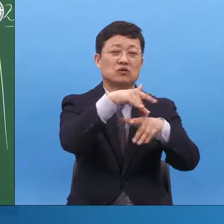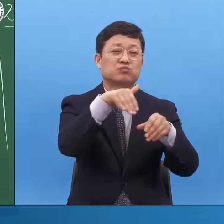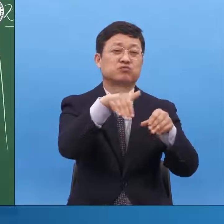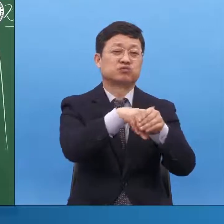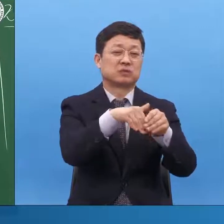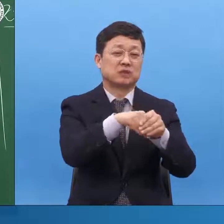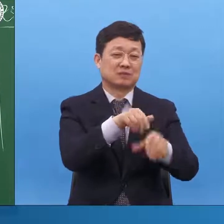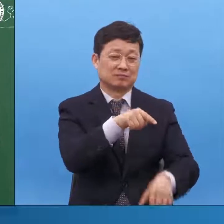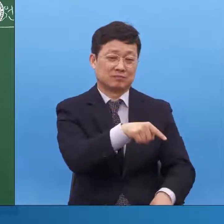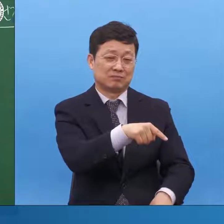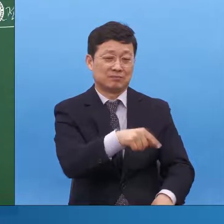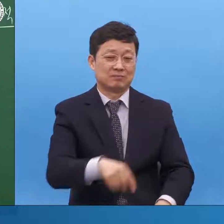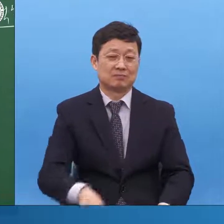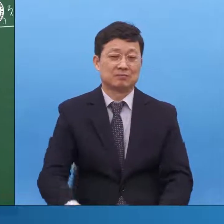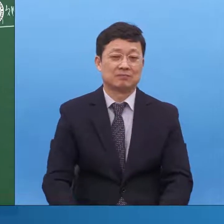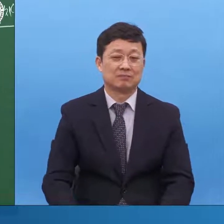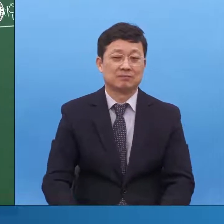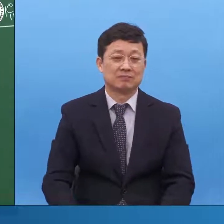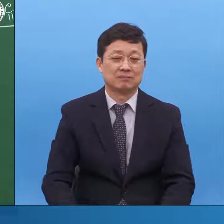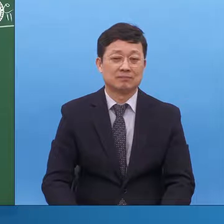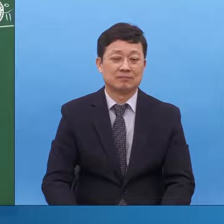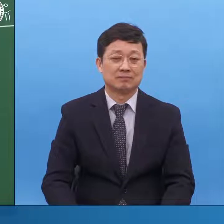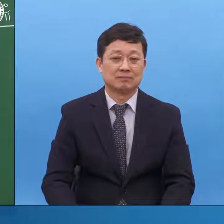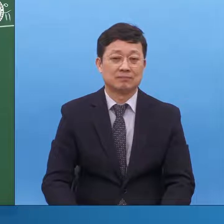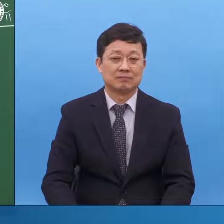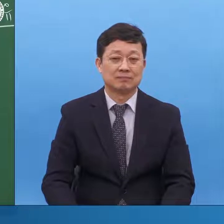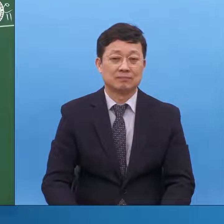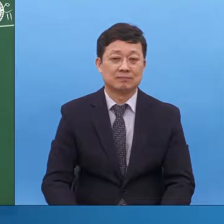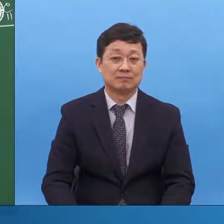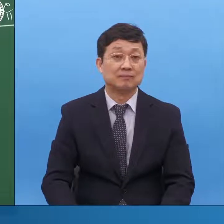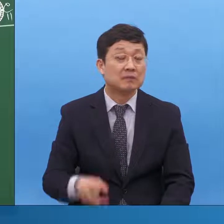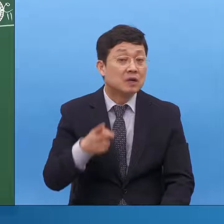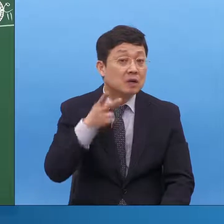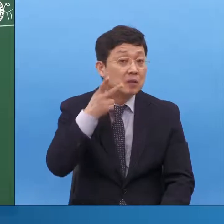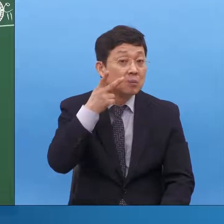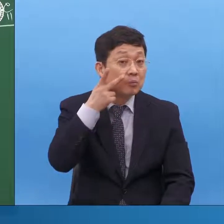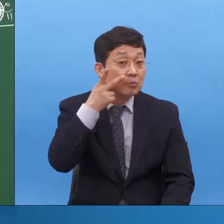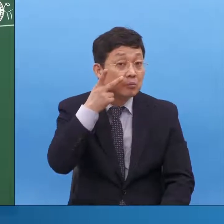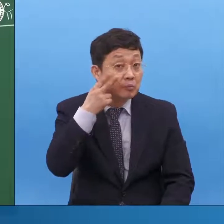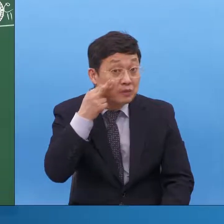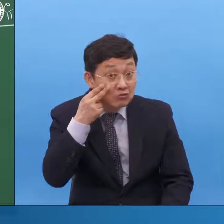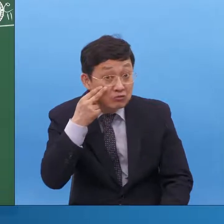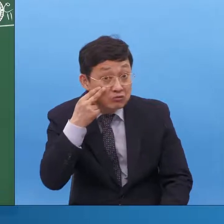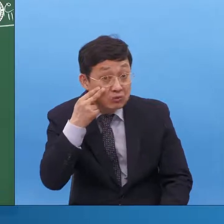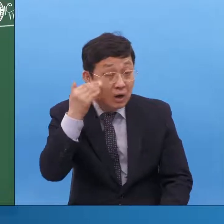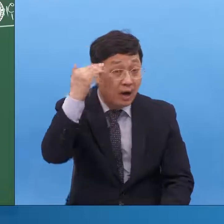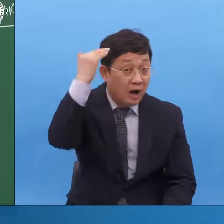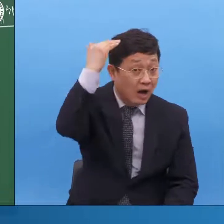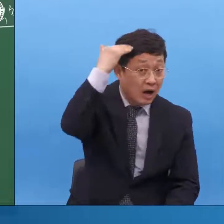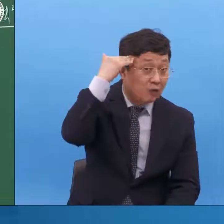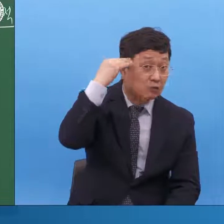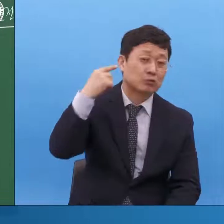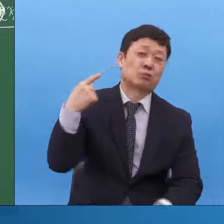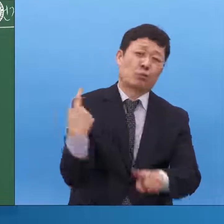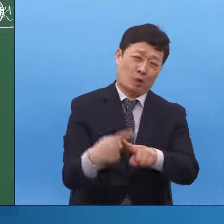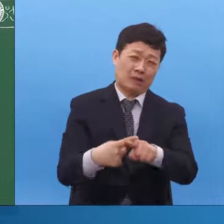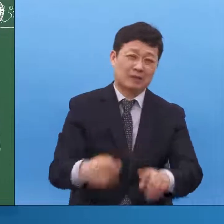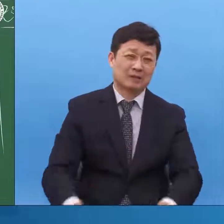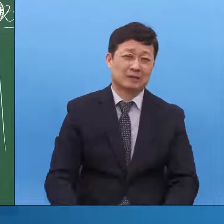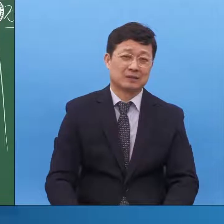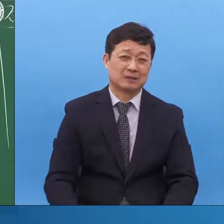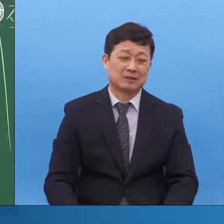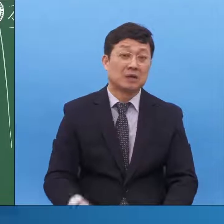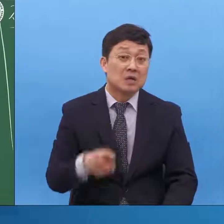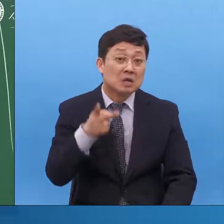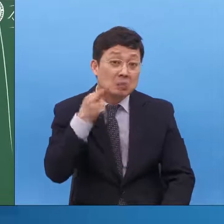demon culture. 미국은 수준 높게 했고 한국은 수준 낮게 했지 전부 똑같아요. That America is